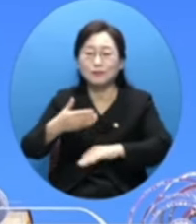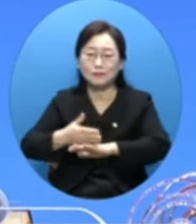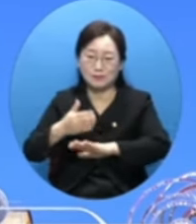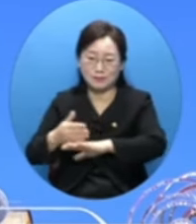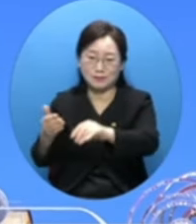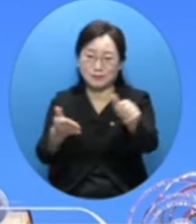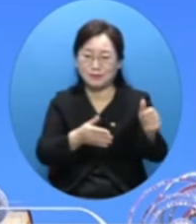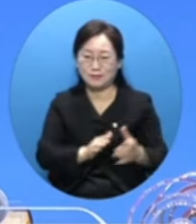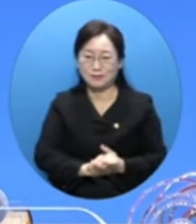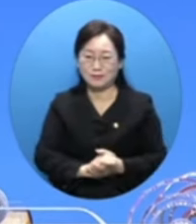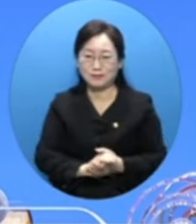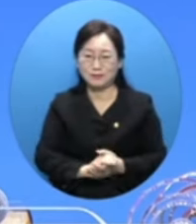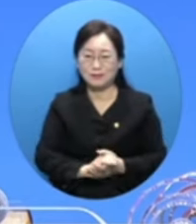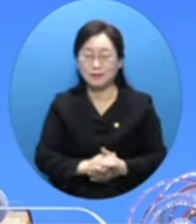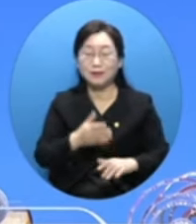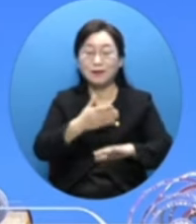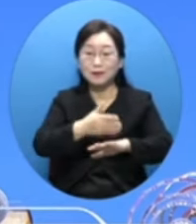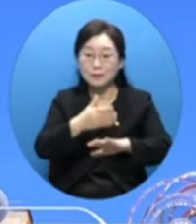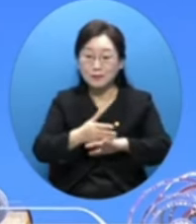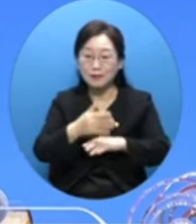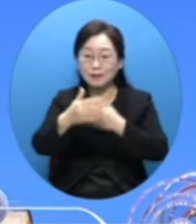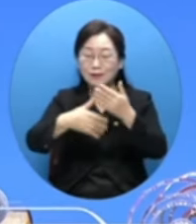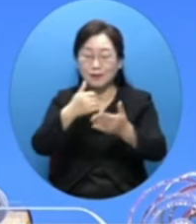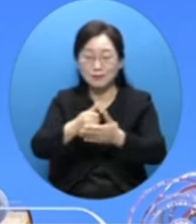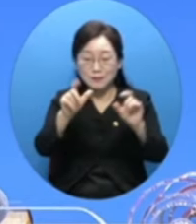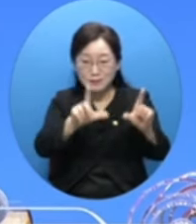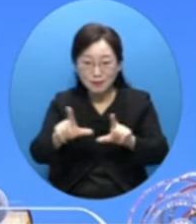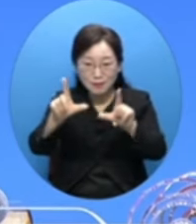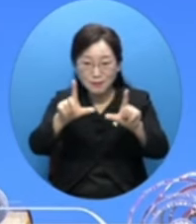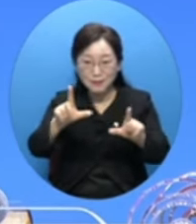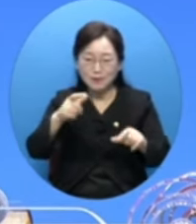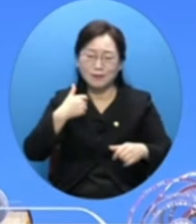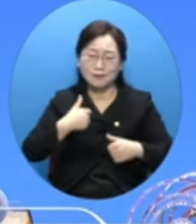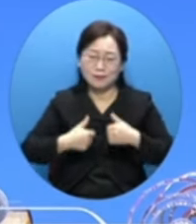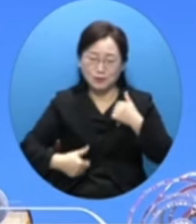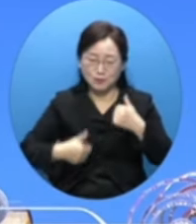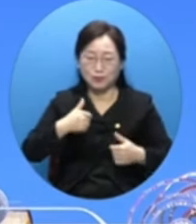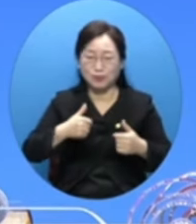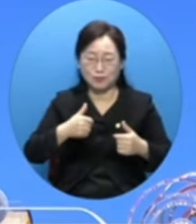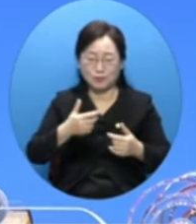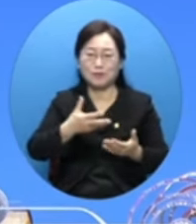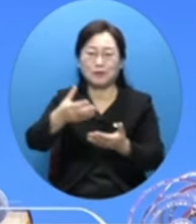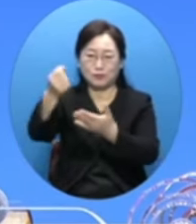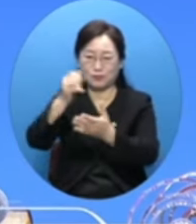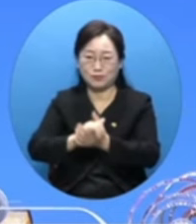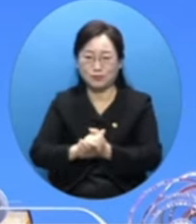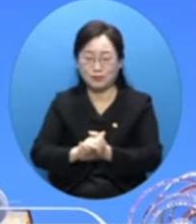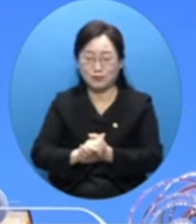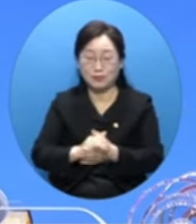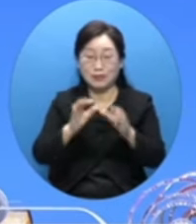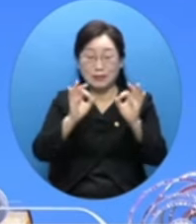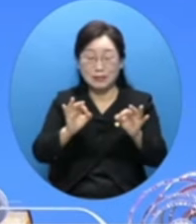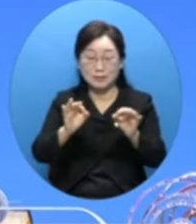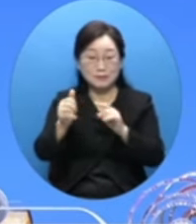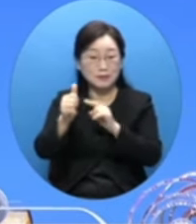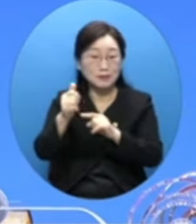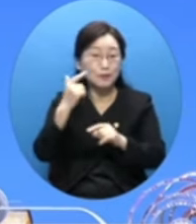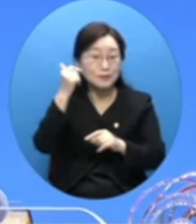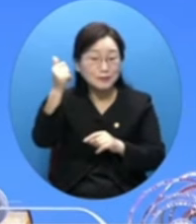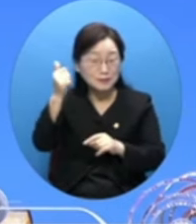것입니다. 감사할 때 하나님께서 그 삶을 기뻐 받으시는 것입니다. 근데 김종준 목사님이 나중에